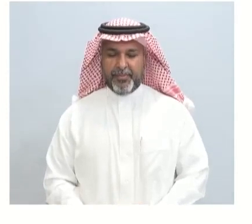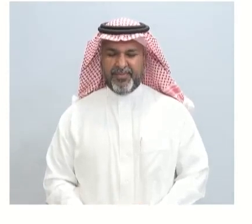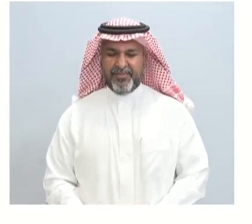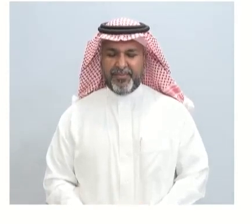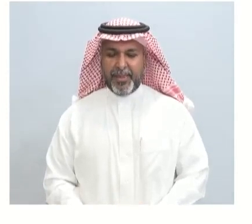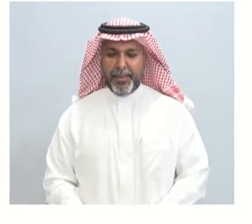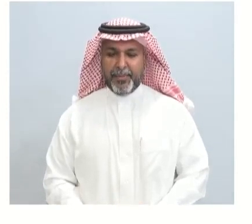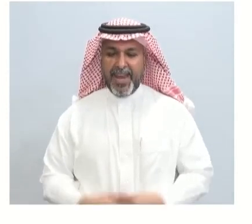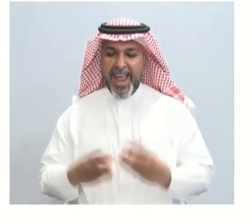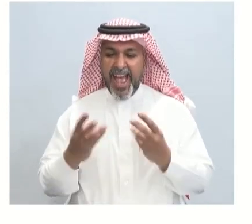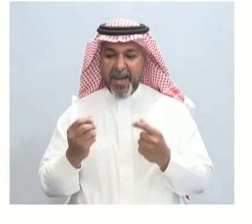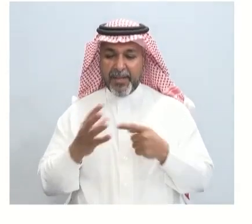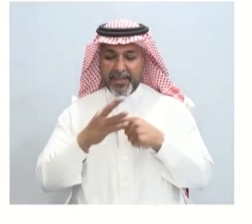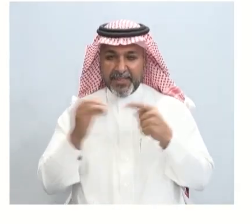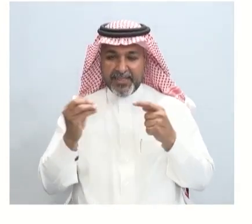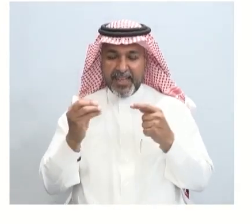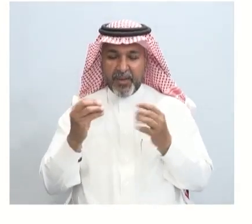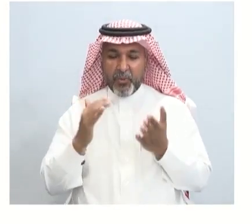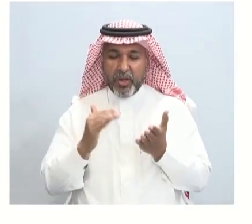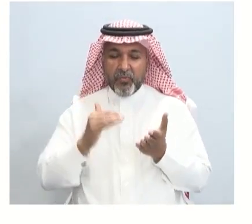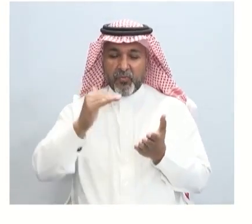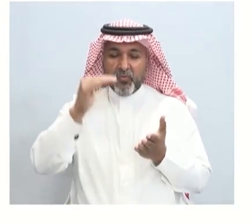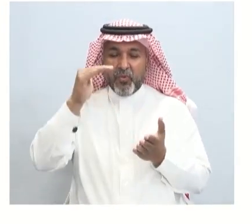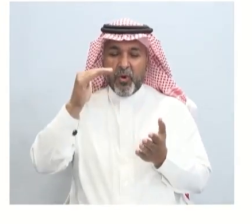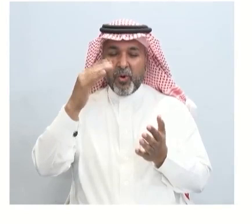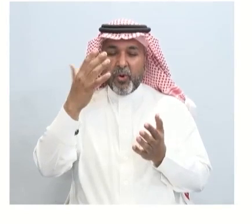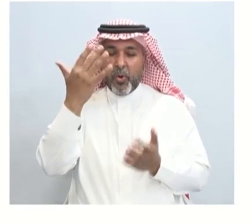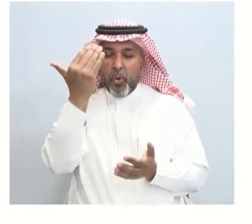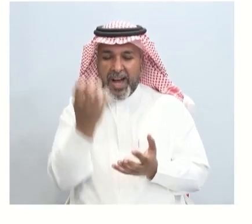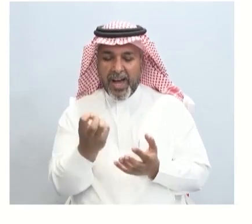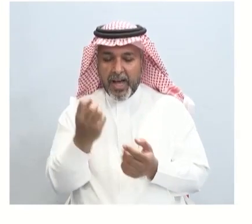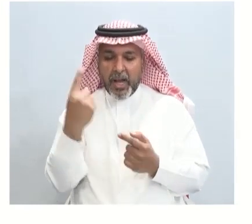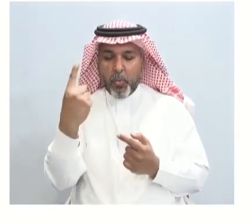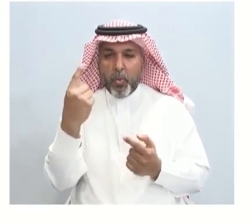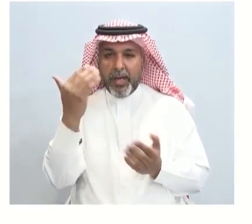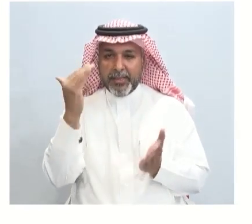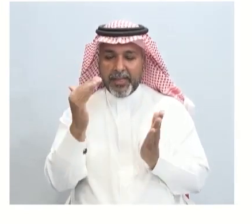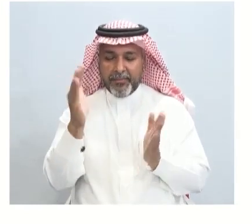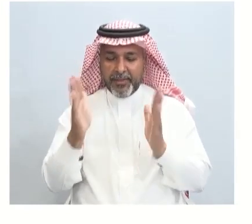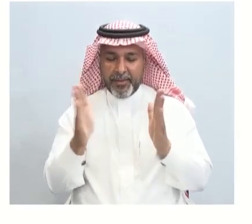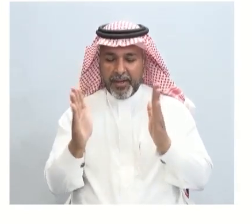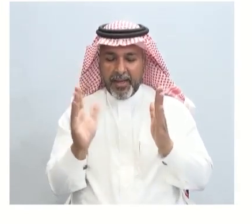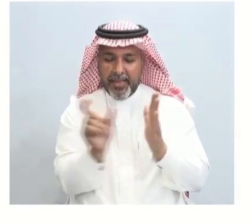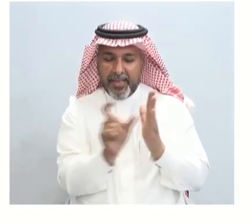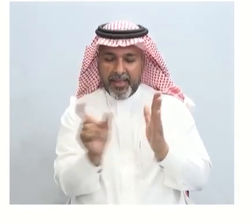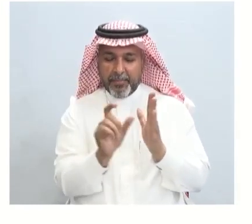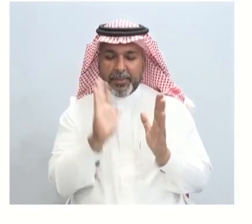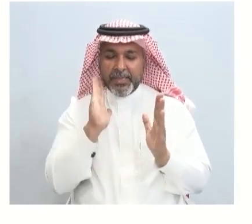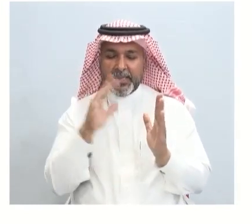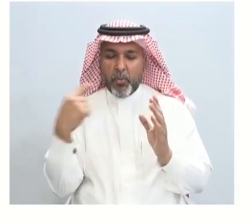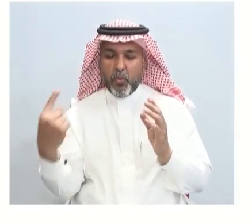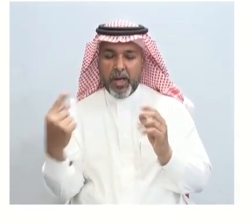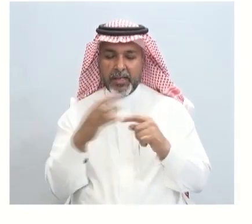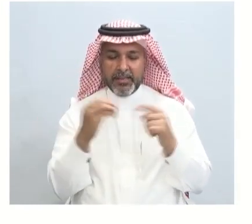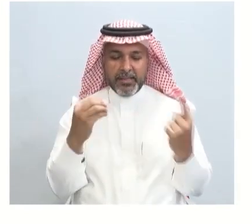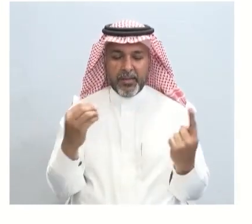والاعداد اللي تكون اقل من سالب واحد هذا بالنسبه لمدى الداله اما بالنسبه للمجال فالدال ستكون